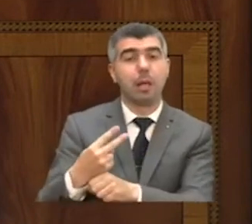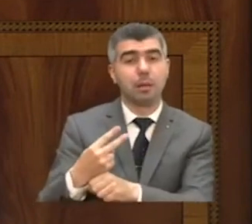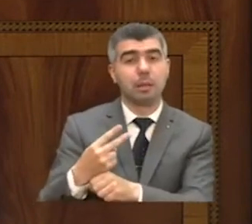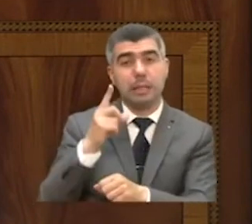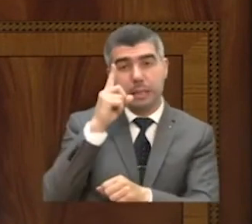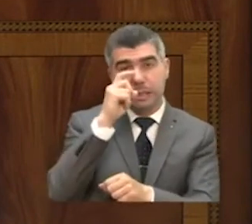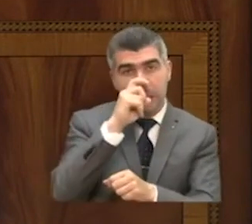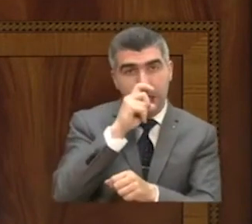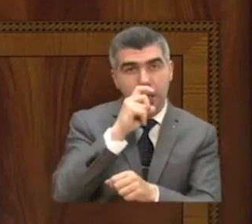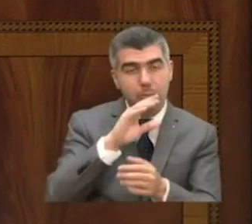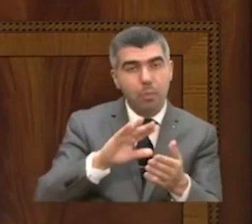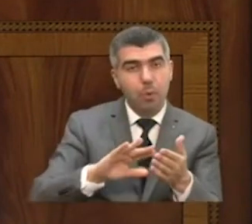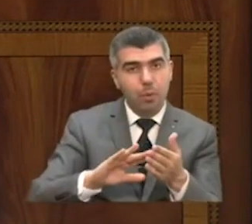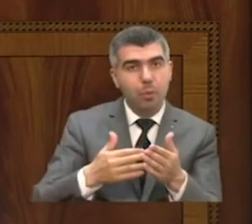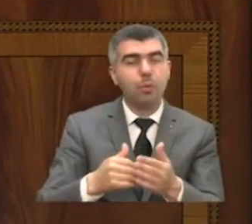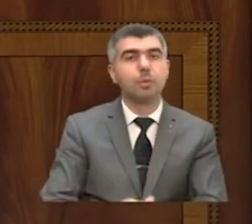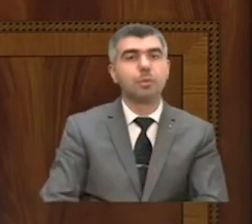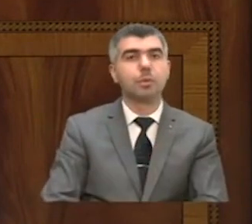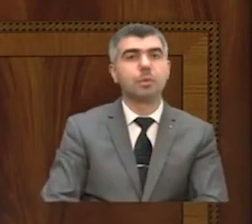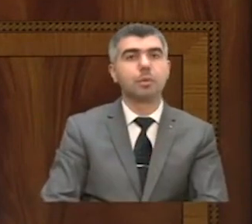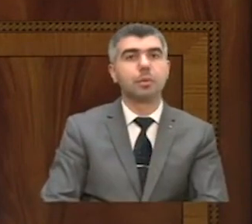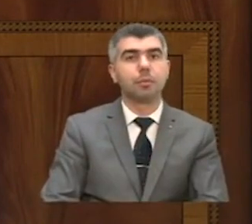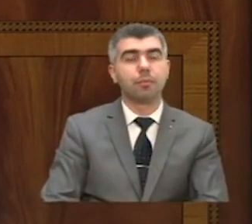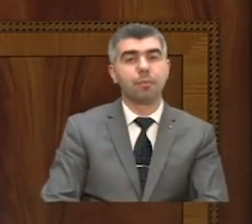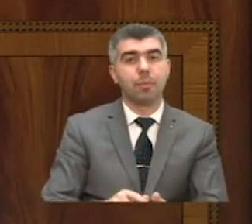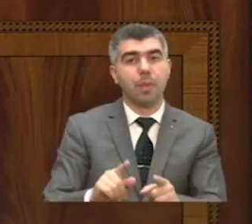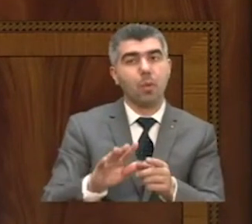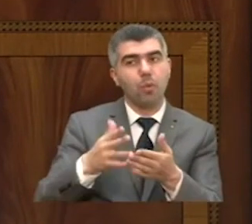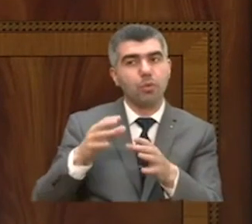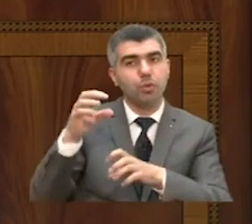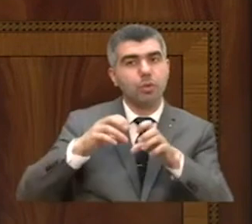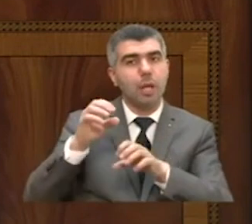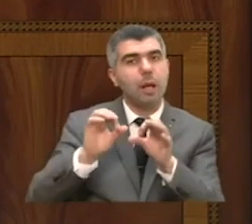ديال الخصاص فيما يخص يعني هذا الشيء ديال